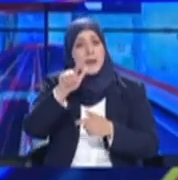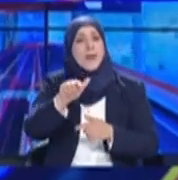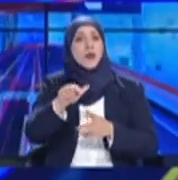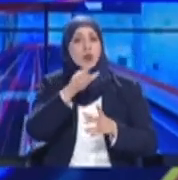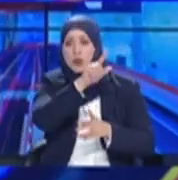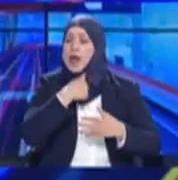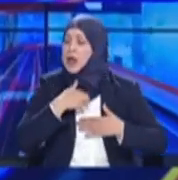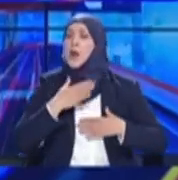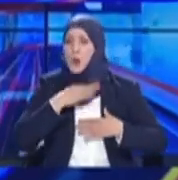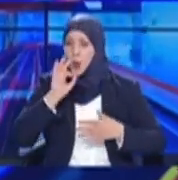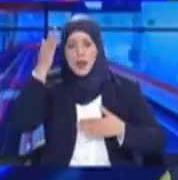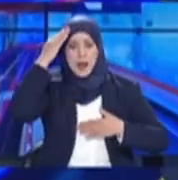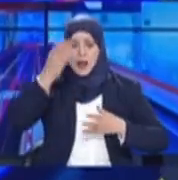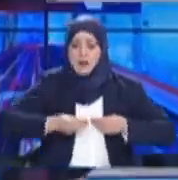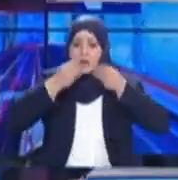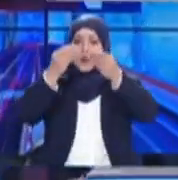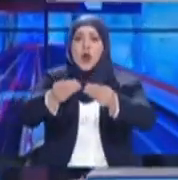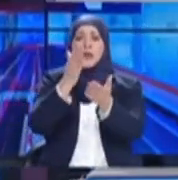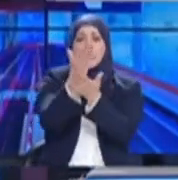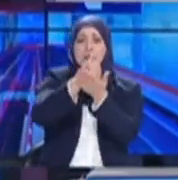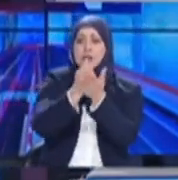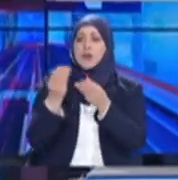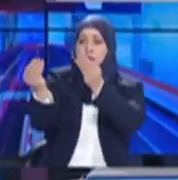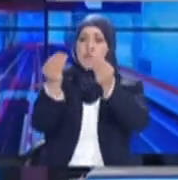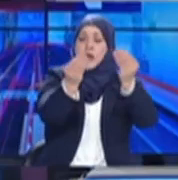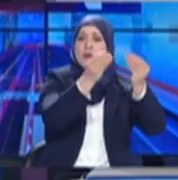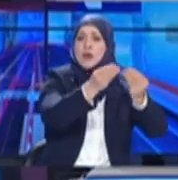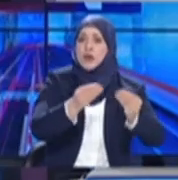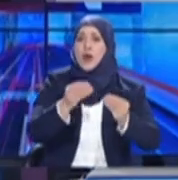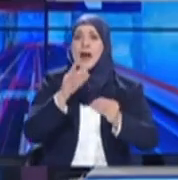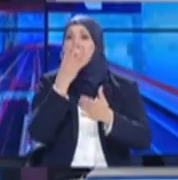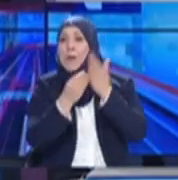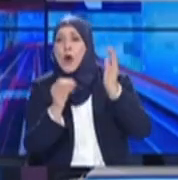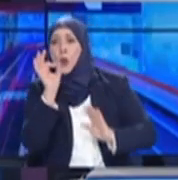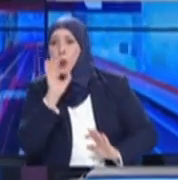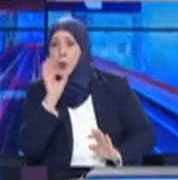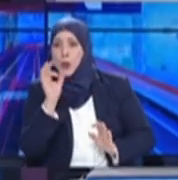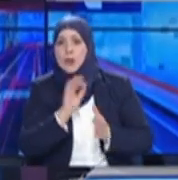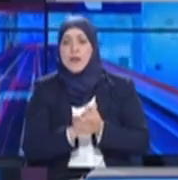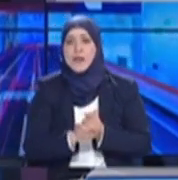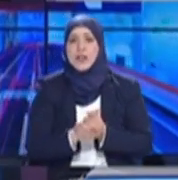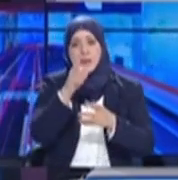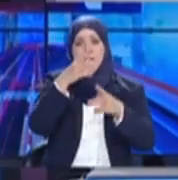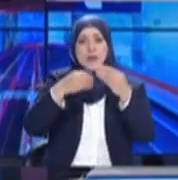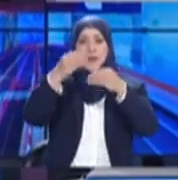انا لم اذكر انا قاعدين ياخذوا من خلي وهم شيء حتى شيء